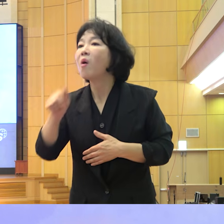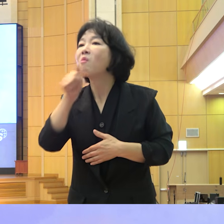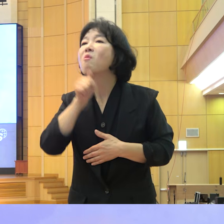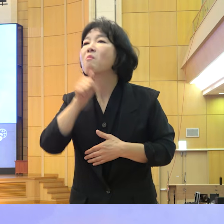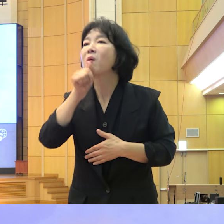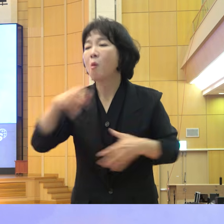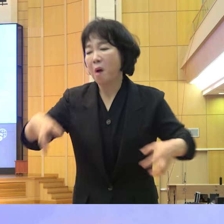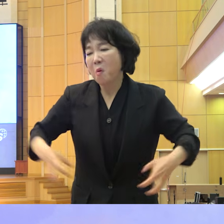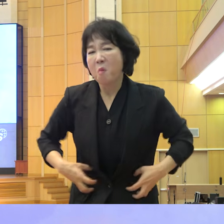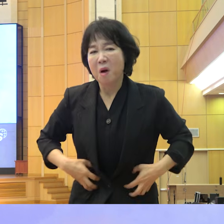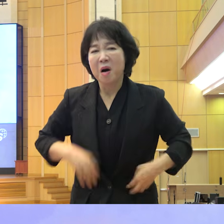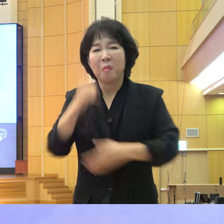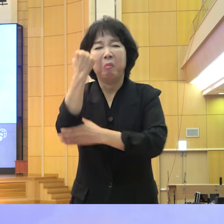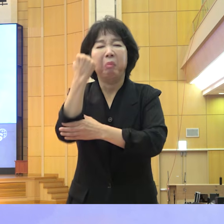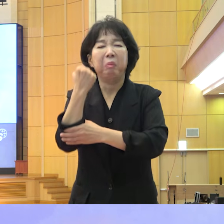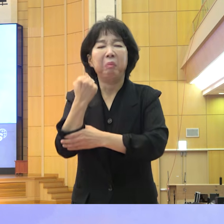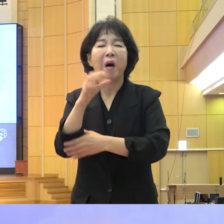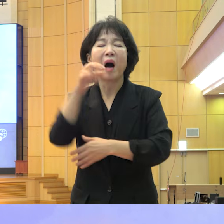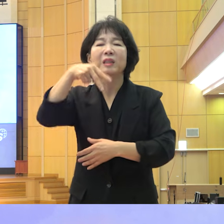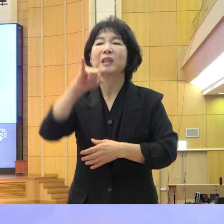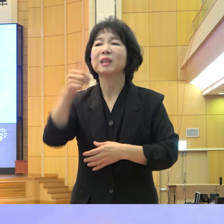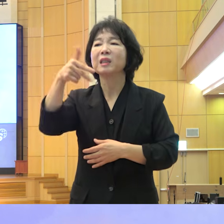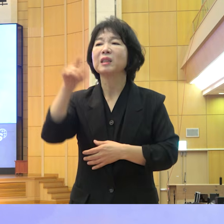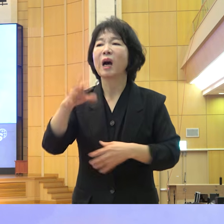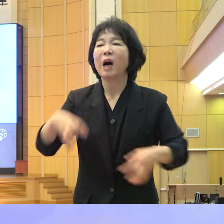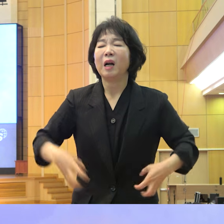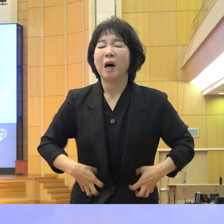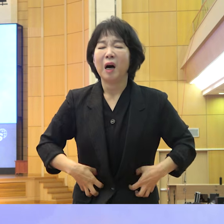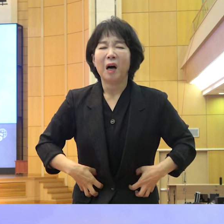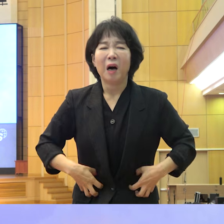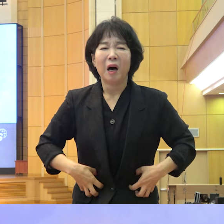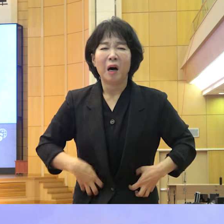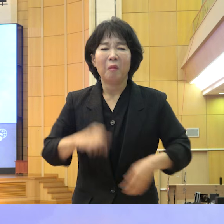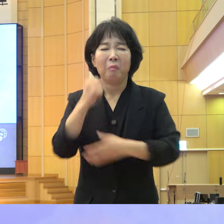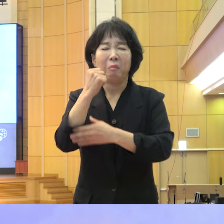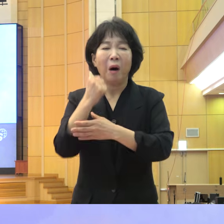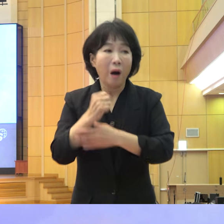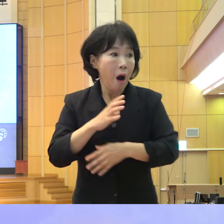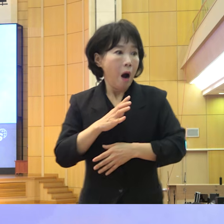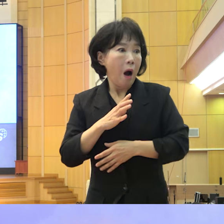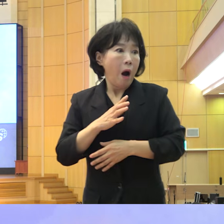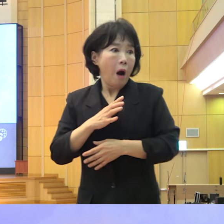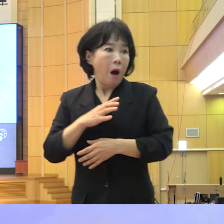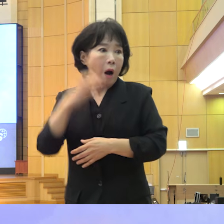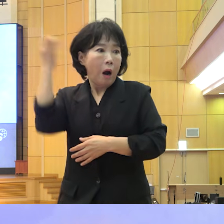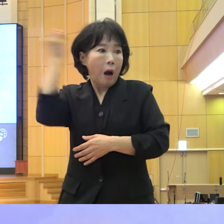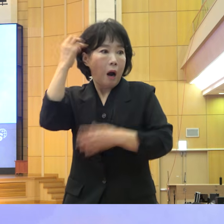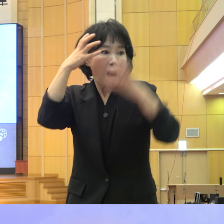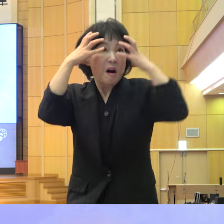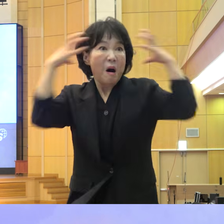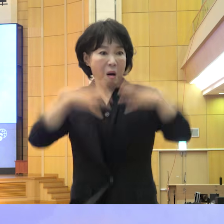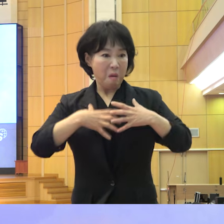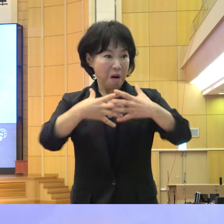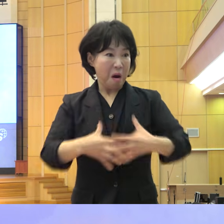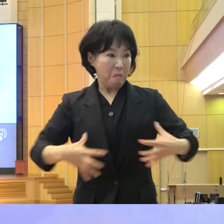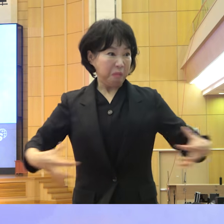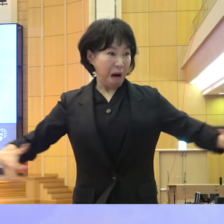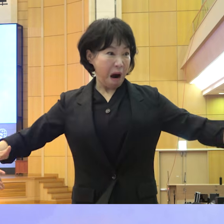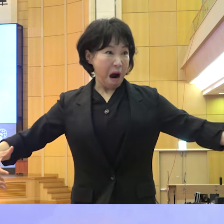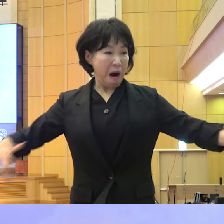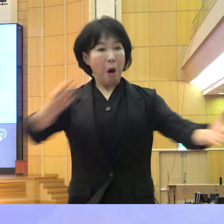신장염으로. 우리 신장 이 치료는 순천향 병원이 제일이라 그러더라고 그 당시에.